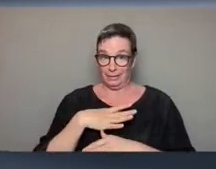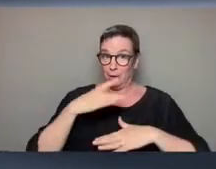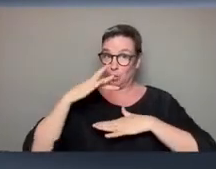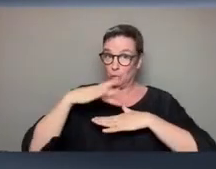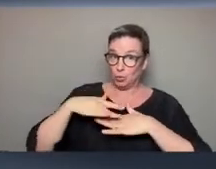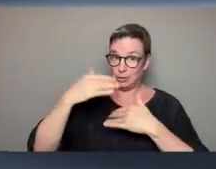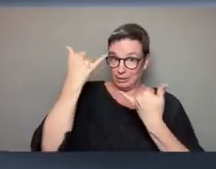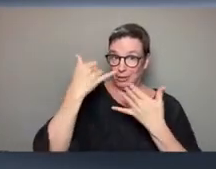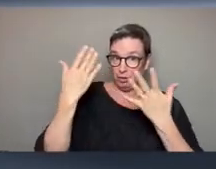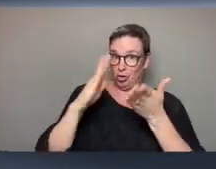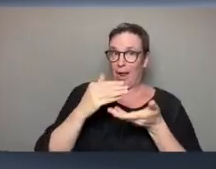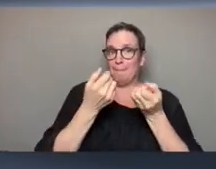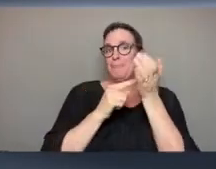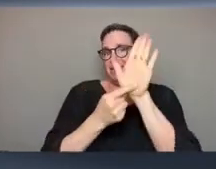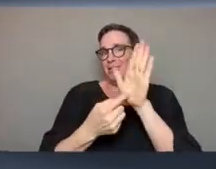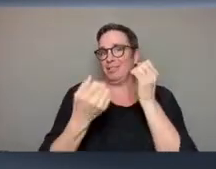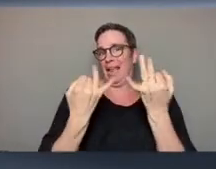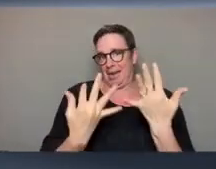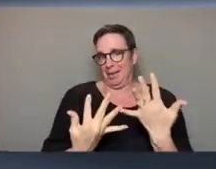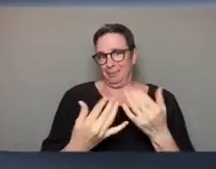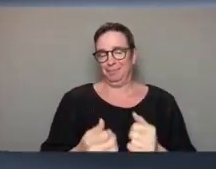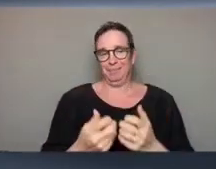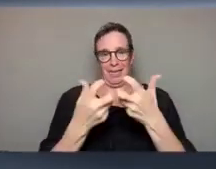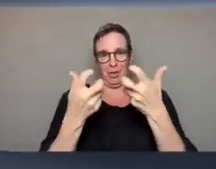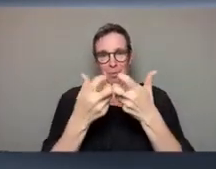que je vous en présente certaines.